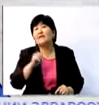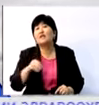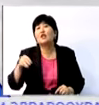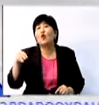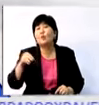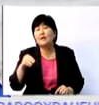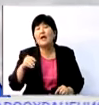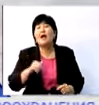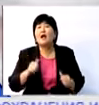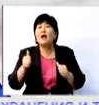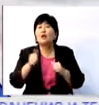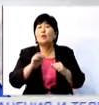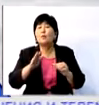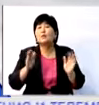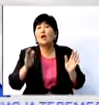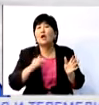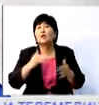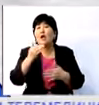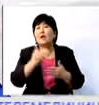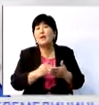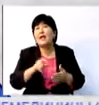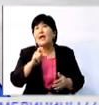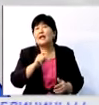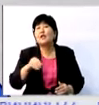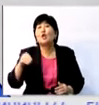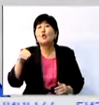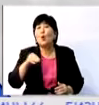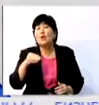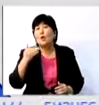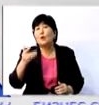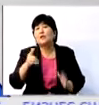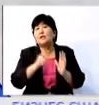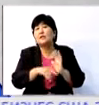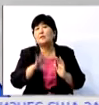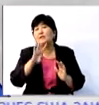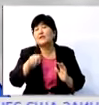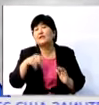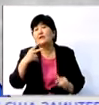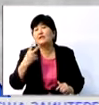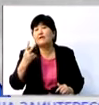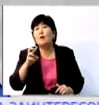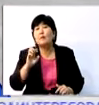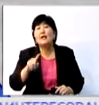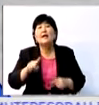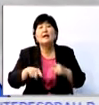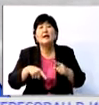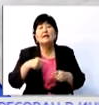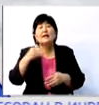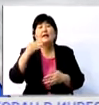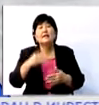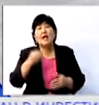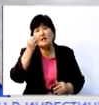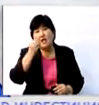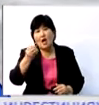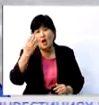Медведеву. Лидирует же после короткой программы россиянка Елизавета Тухтамышева. У нее 74,22 балла. Следом за ней расположились